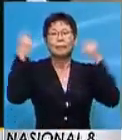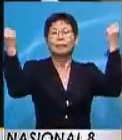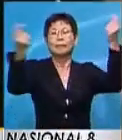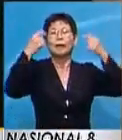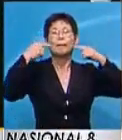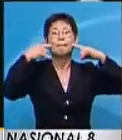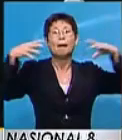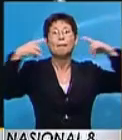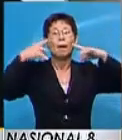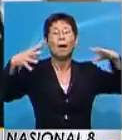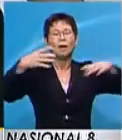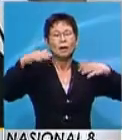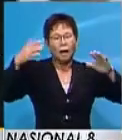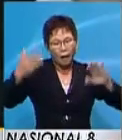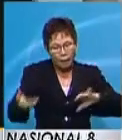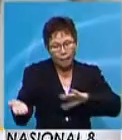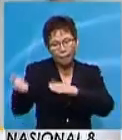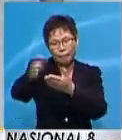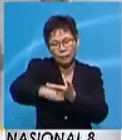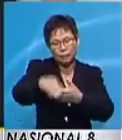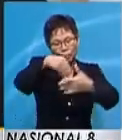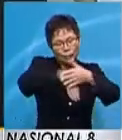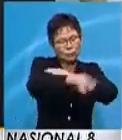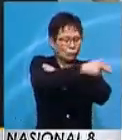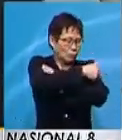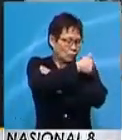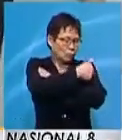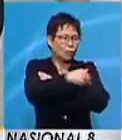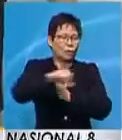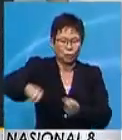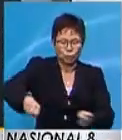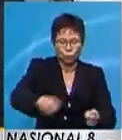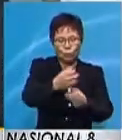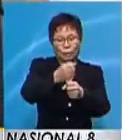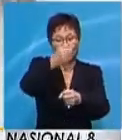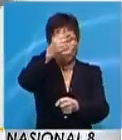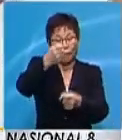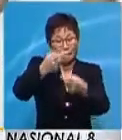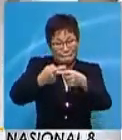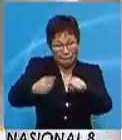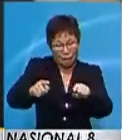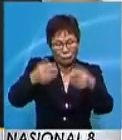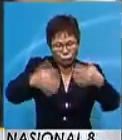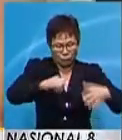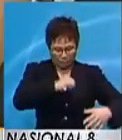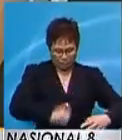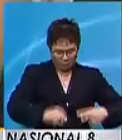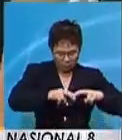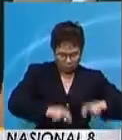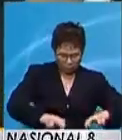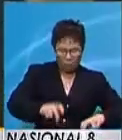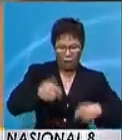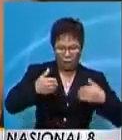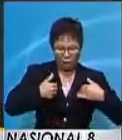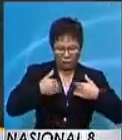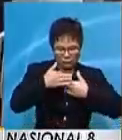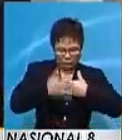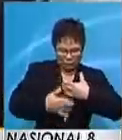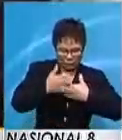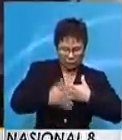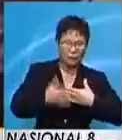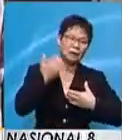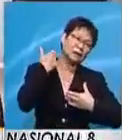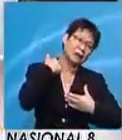Caves sebelum mati selepas dimasukkan ke Hospital Sungai Buloh. Bagaimanapun, hasil bedah siasat mendapati terdapat kecederaan di